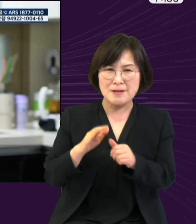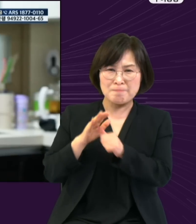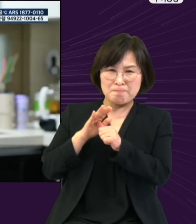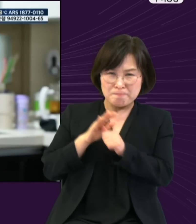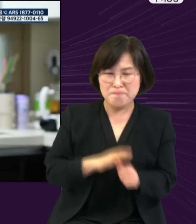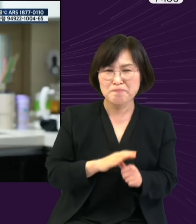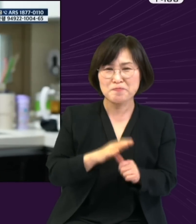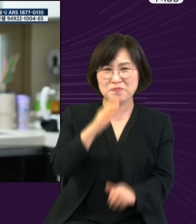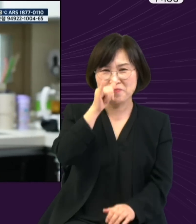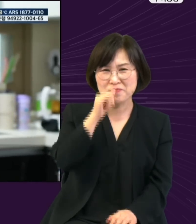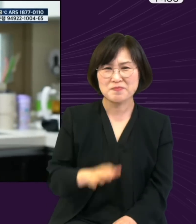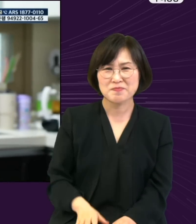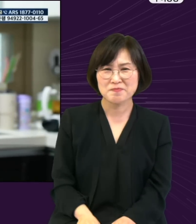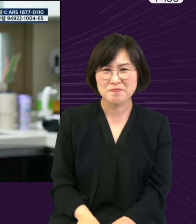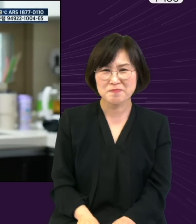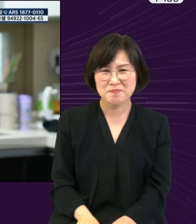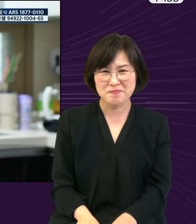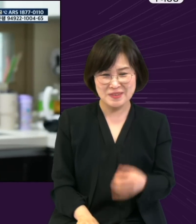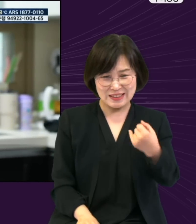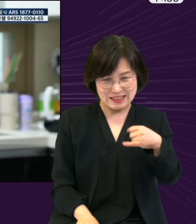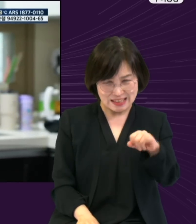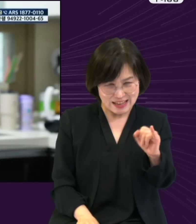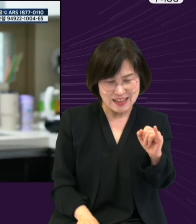하은이가 내 딸인 거?